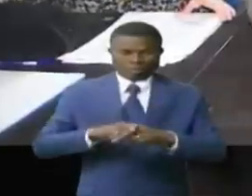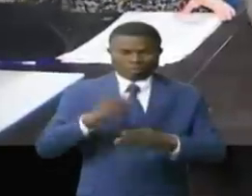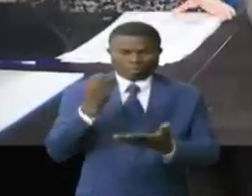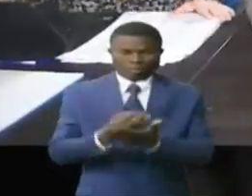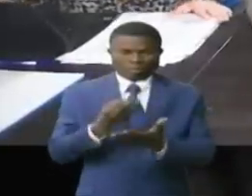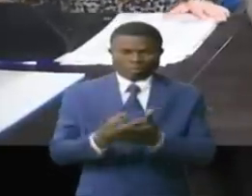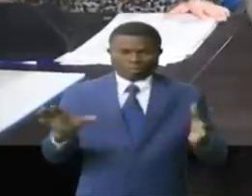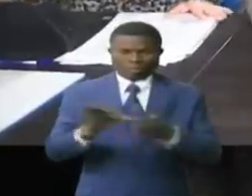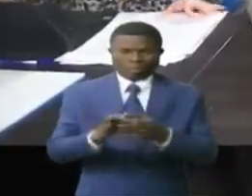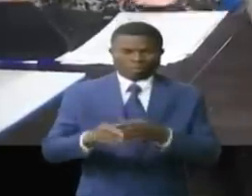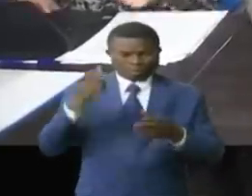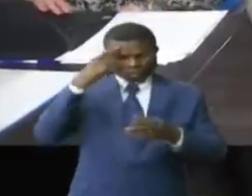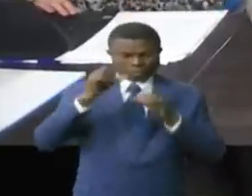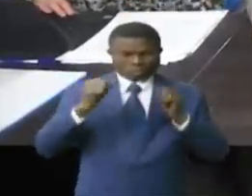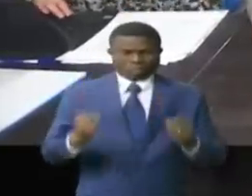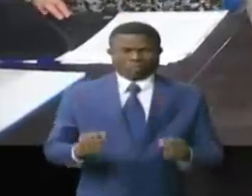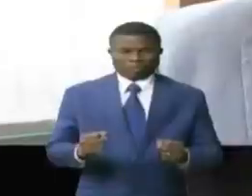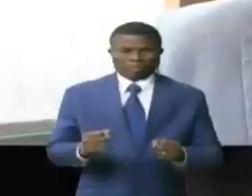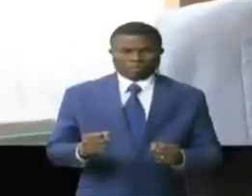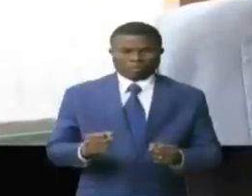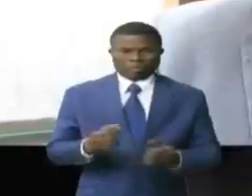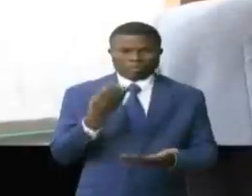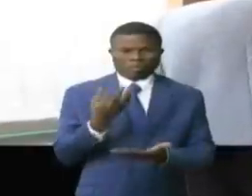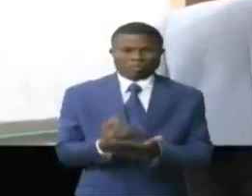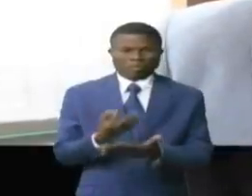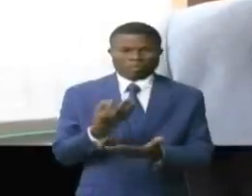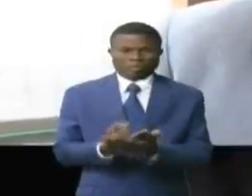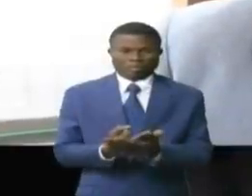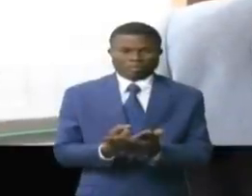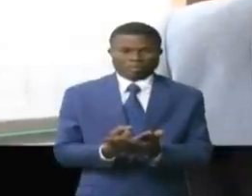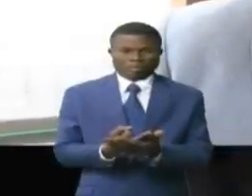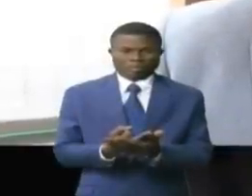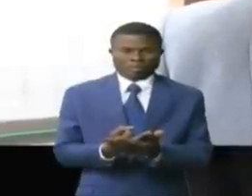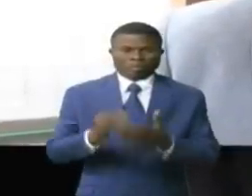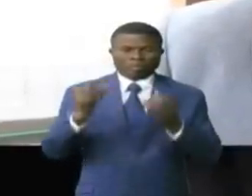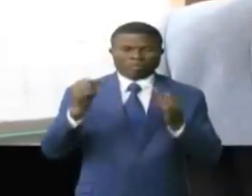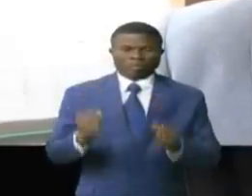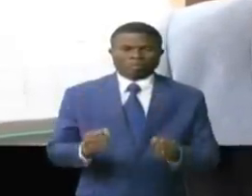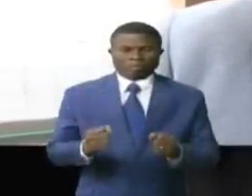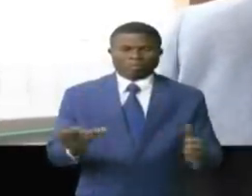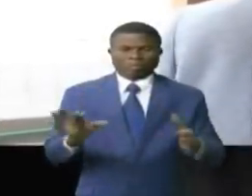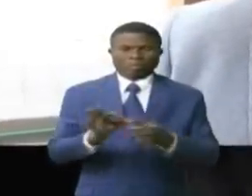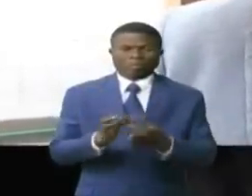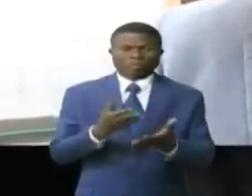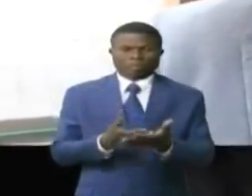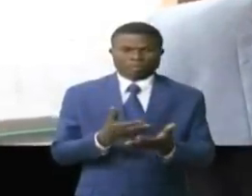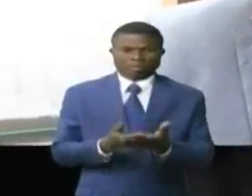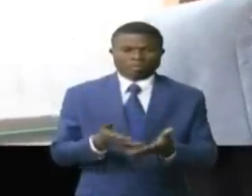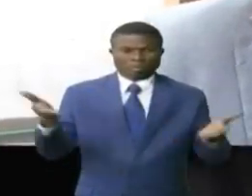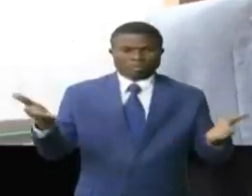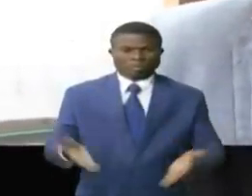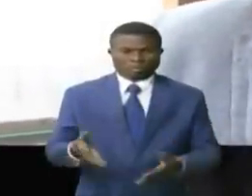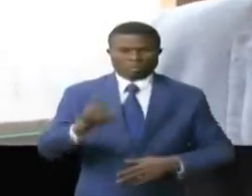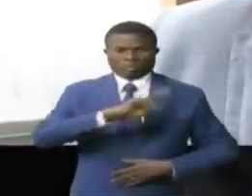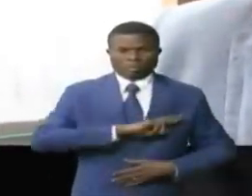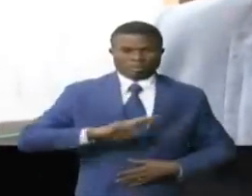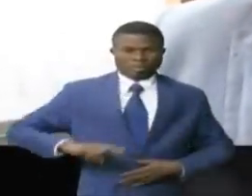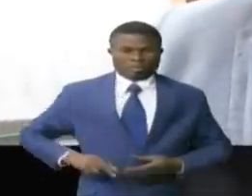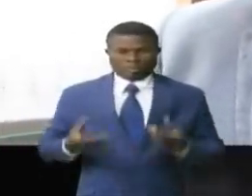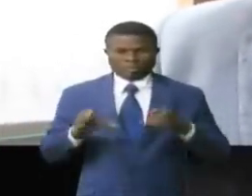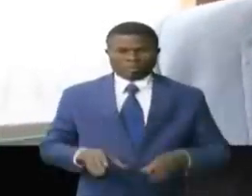de cohérence pour la stabilisation. Le Fonds de cohérence pour la stabilisation, ça existe en RDC